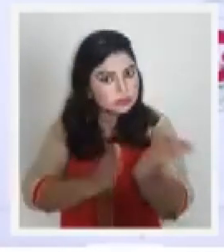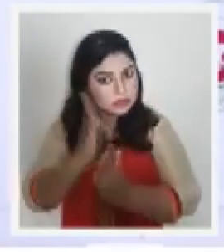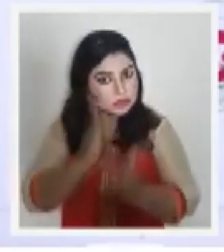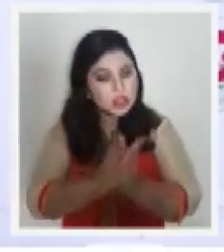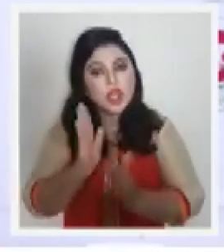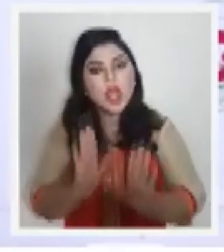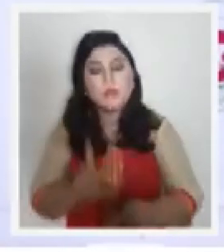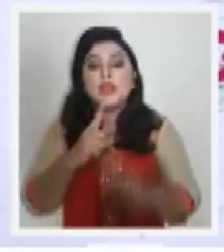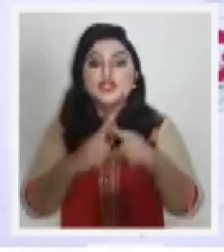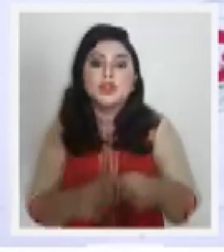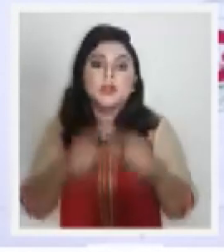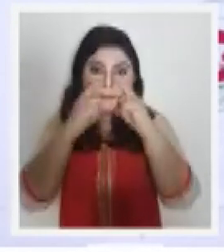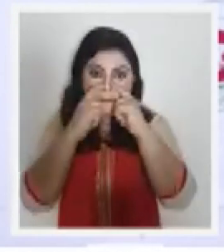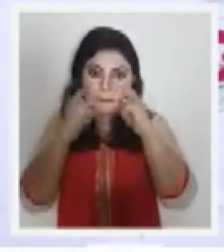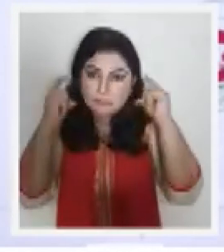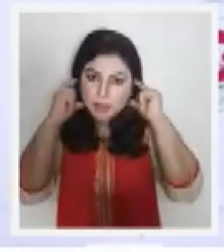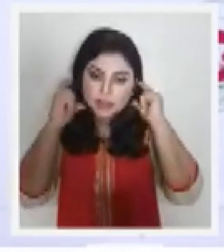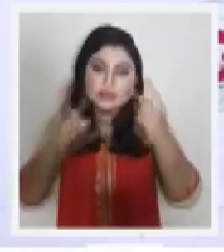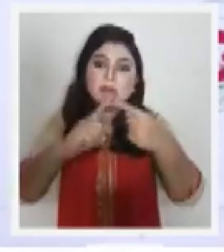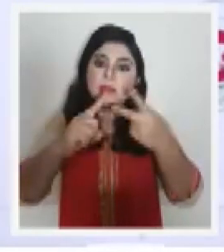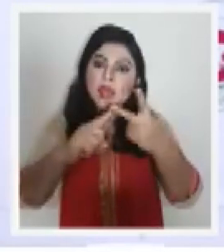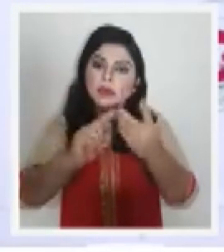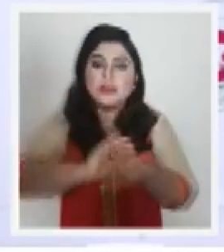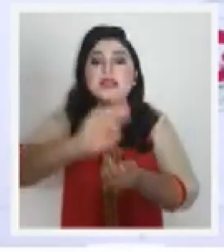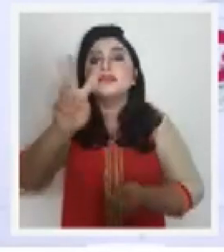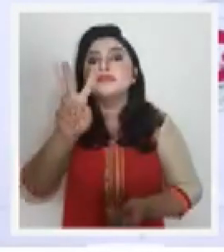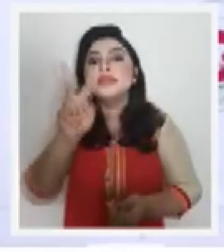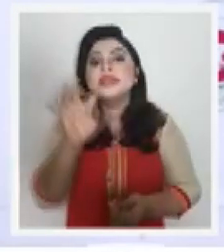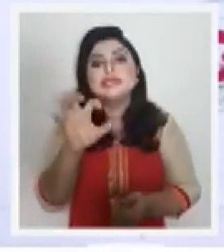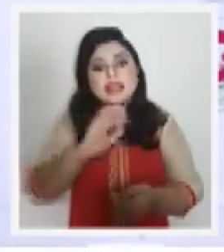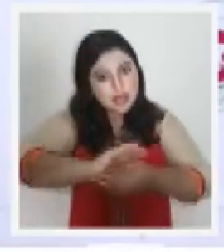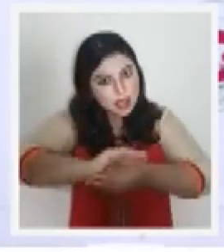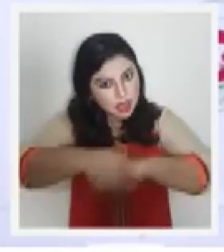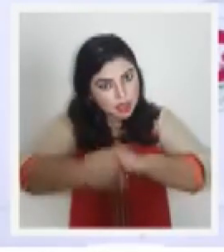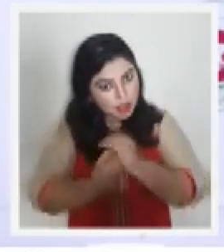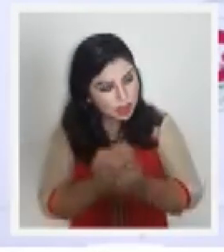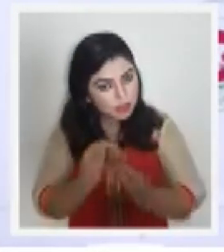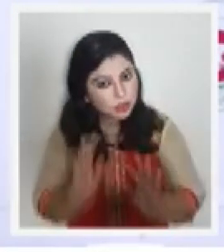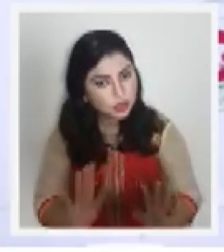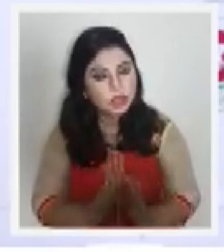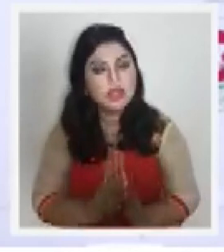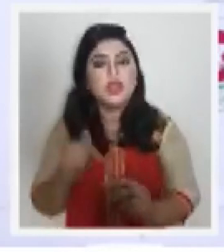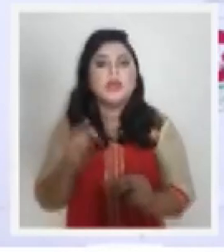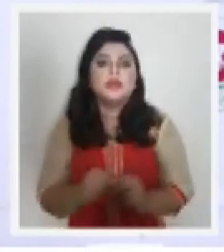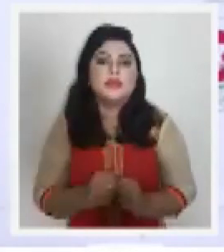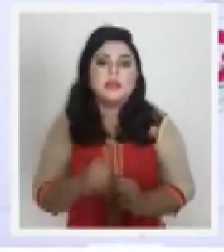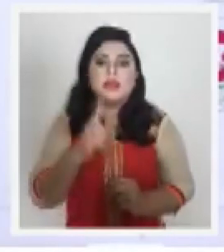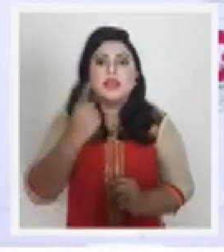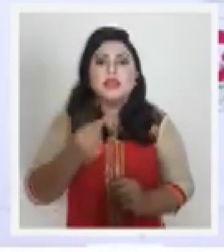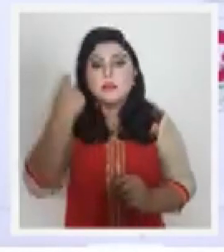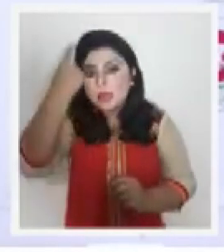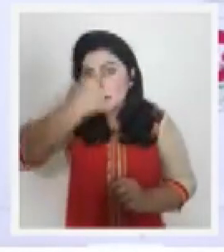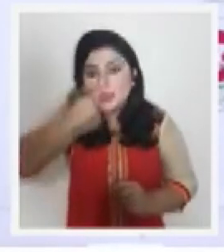হয়, এই স্বাস্থ্যবিধিগুলো অবশ্যই আপনারা যথাযথভাবে মেনে চলবেন। যেমন সঠিকভাবে মাস্ক পরা, সাবান পানি দিয়ে